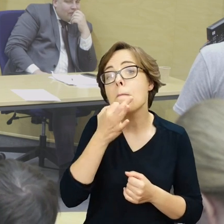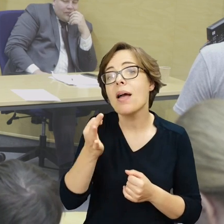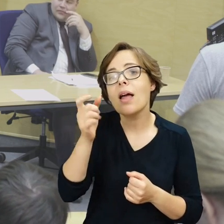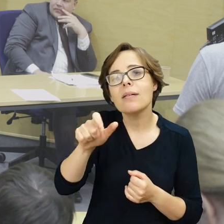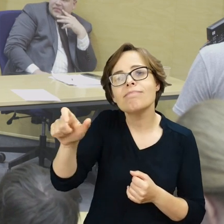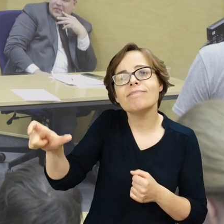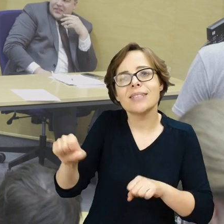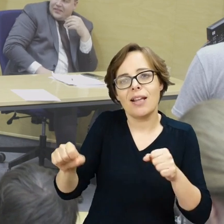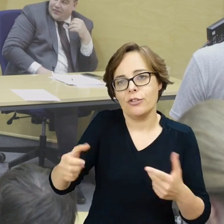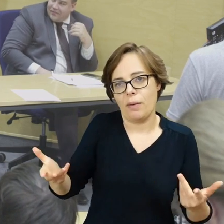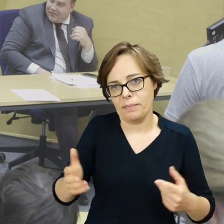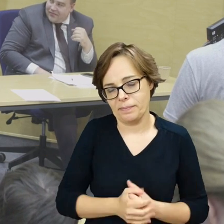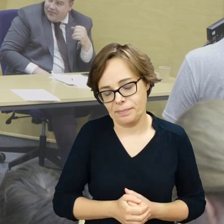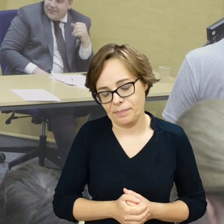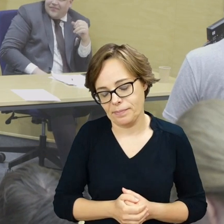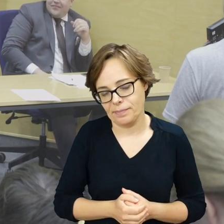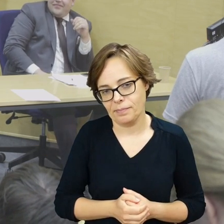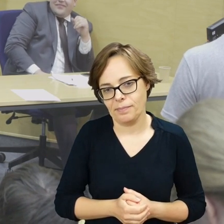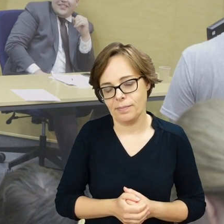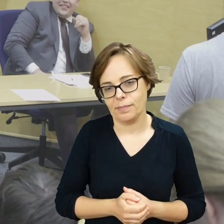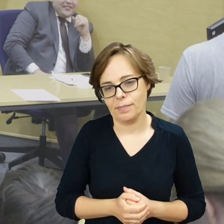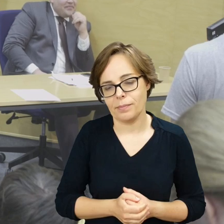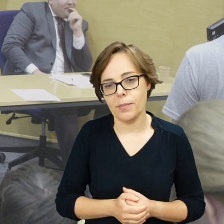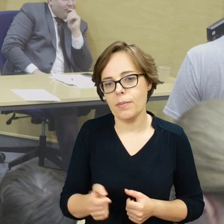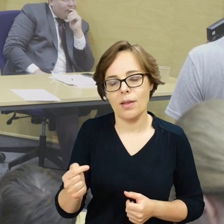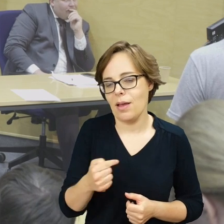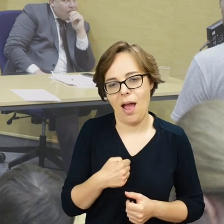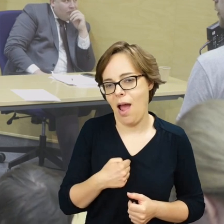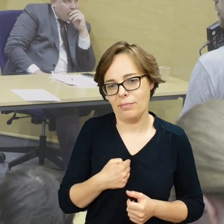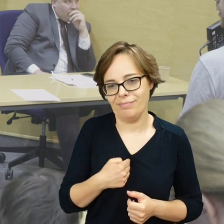i jestem ostatnią osobą predysponowaną do tego, żeby